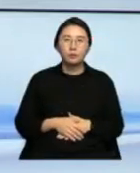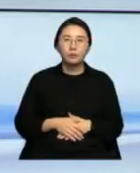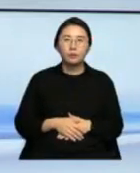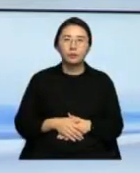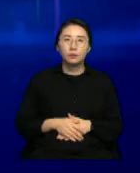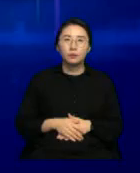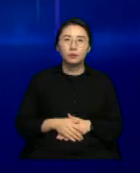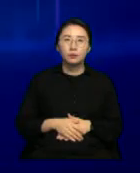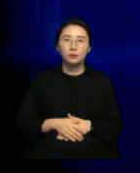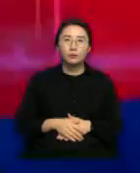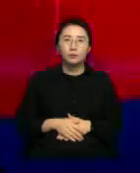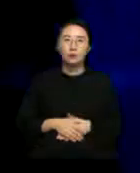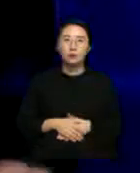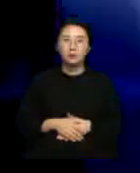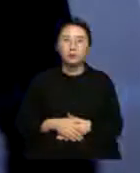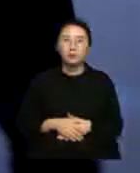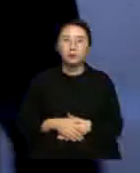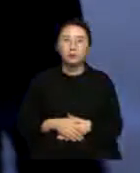기자입니다.